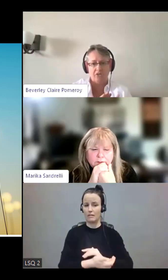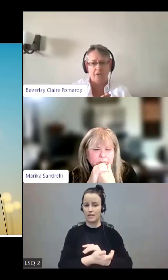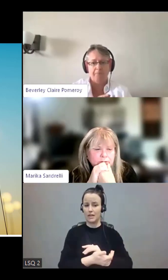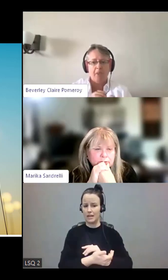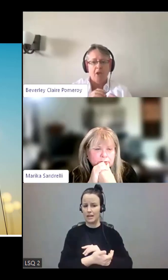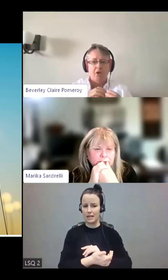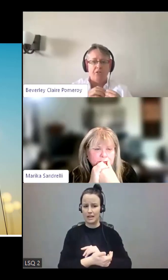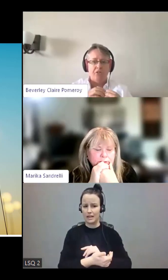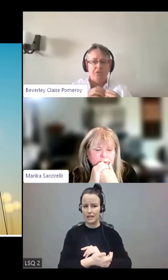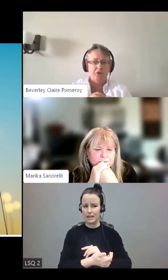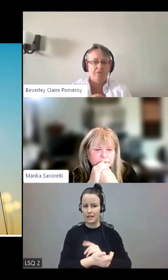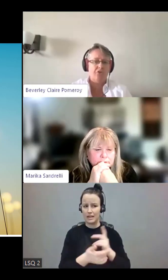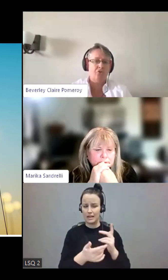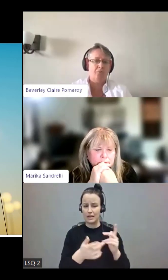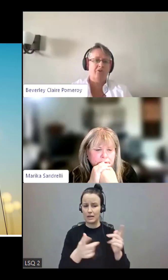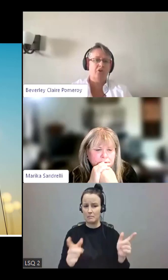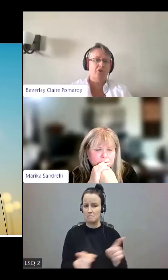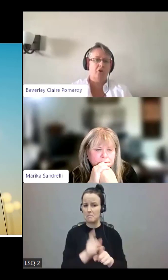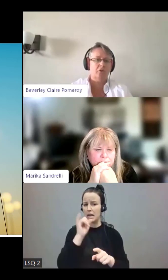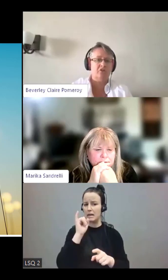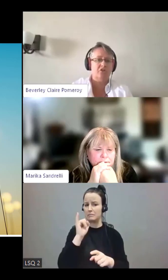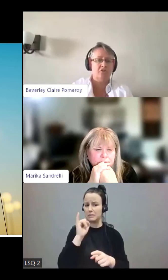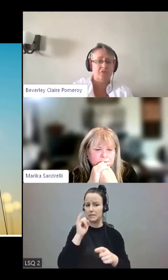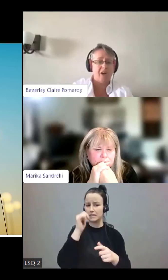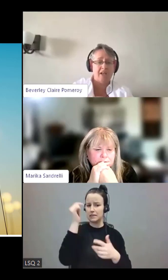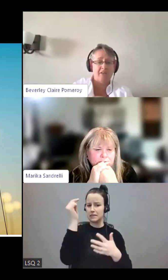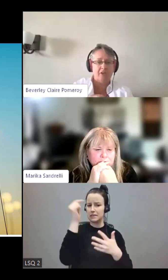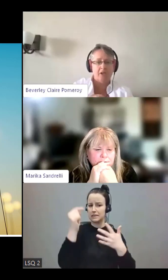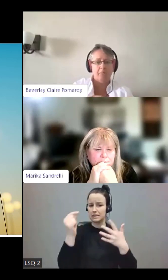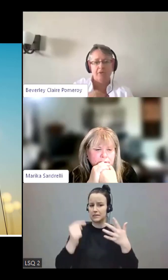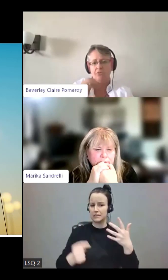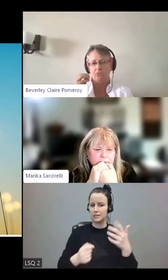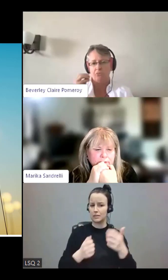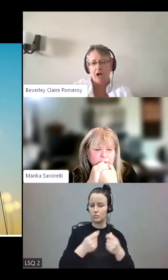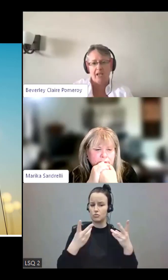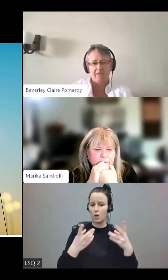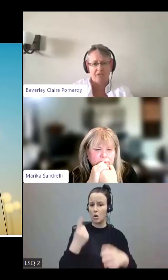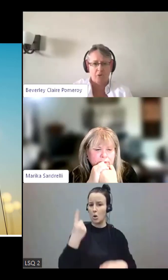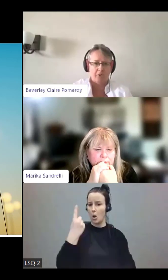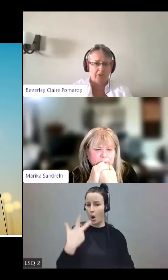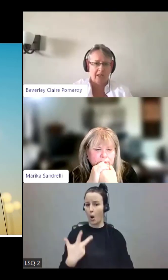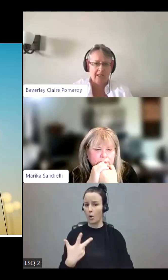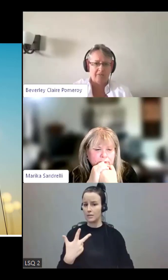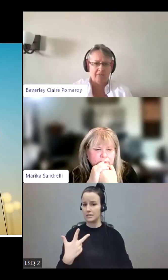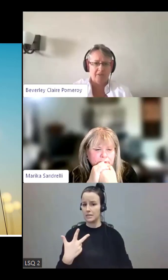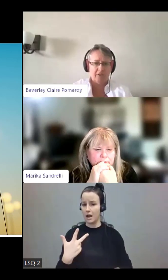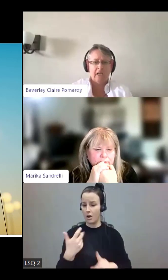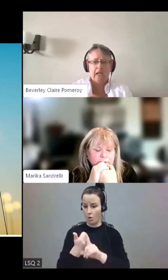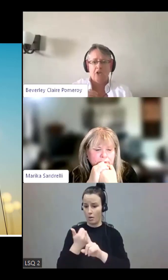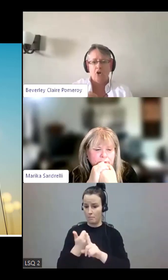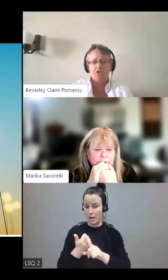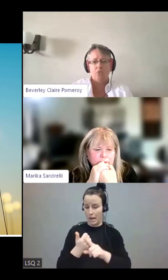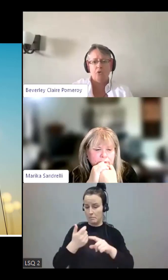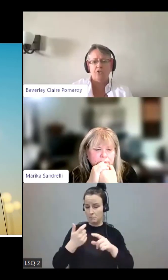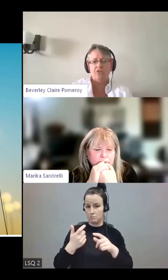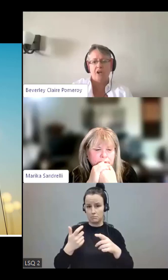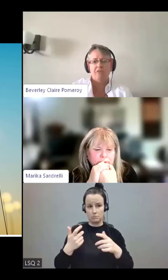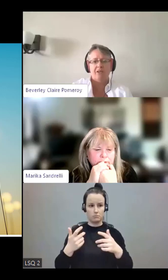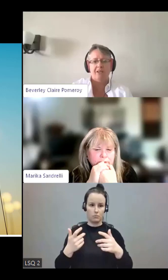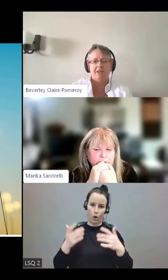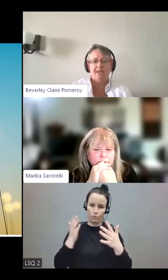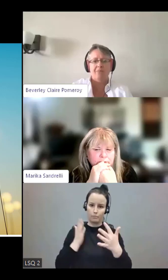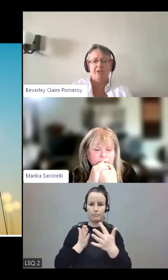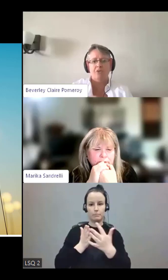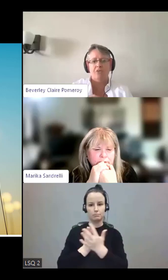tiers de ce groupe n'a pas seulement survécu, mais ils ont eu une croissance, si on veut, dans leur vie. Et